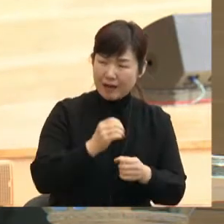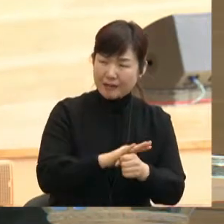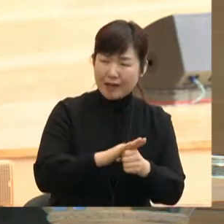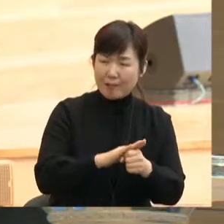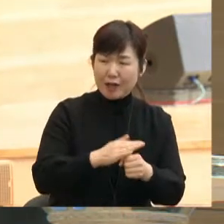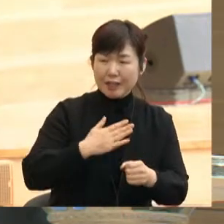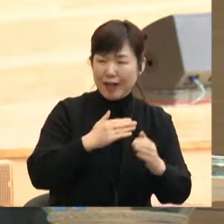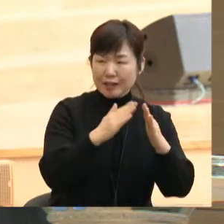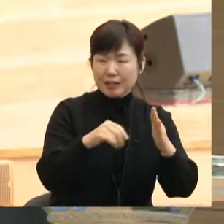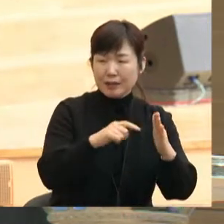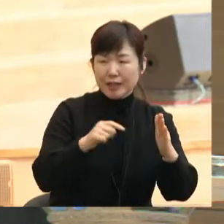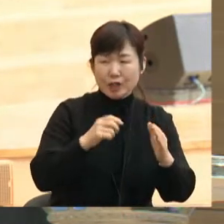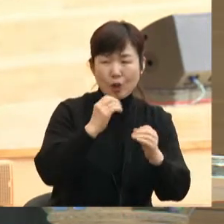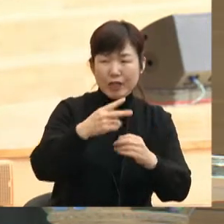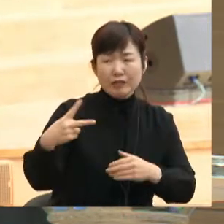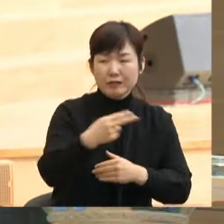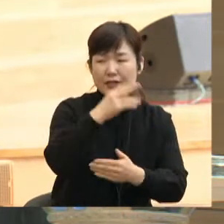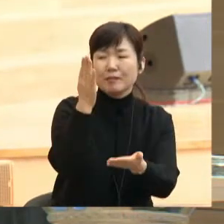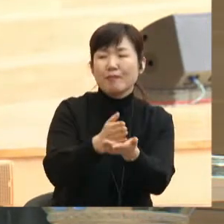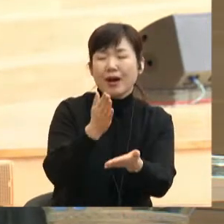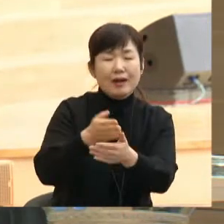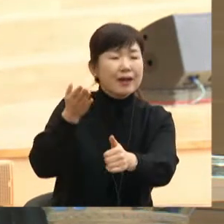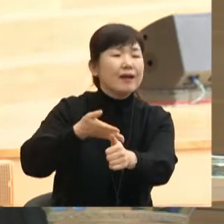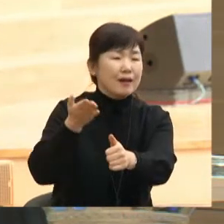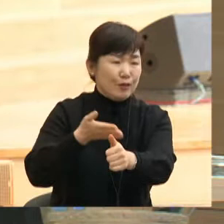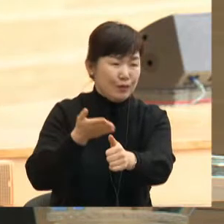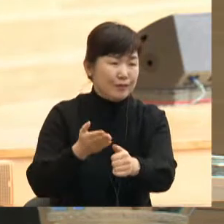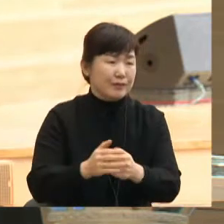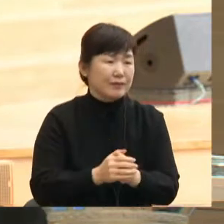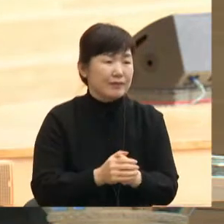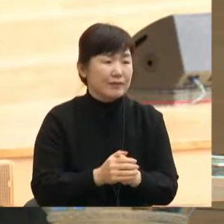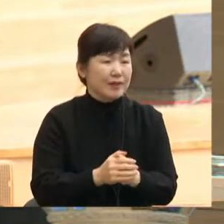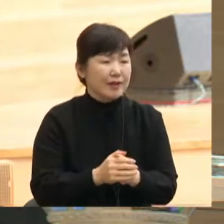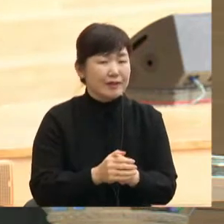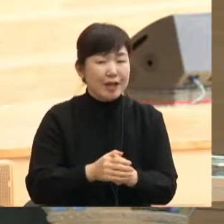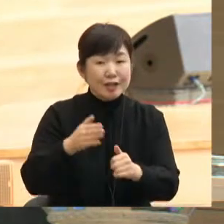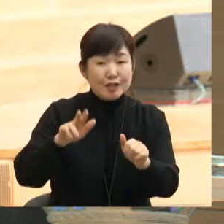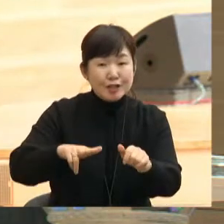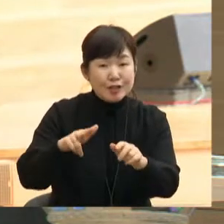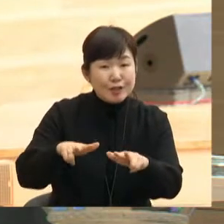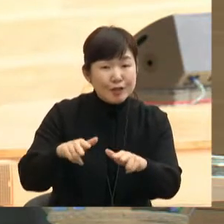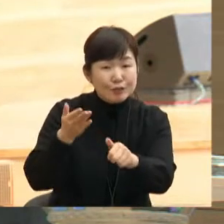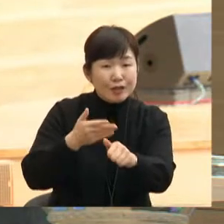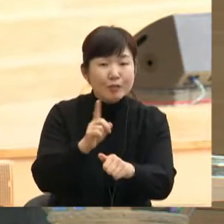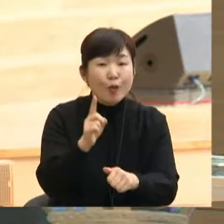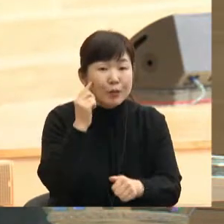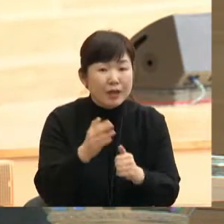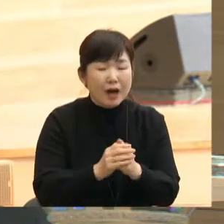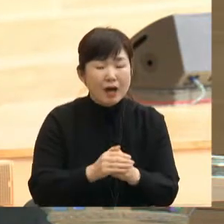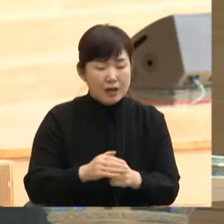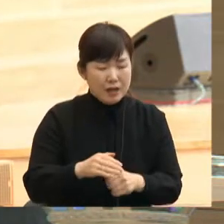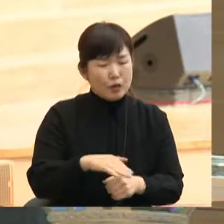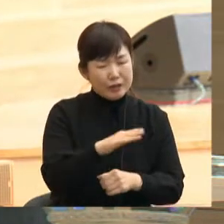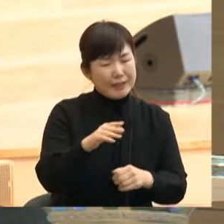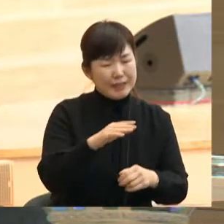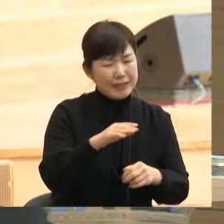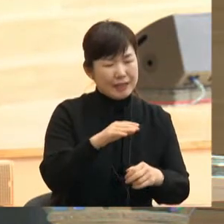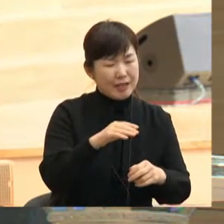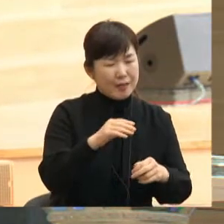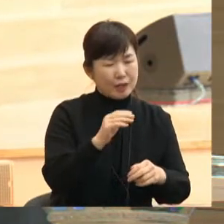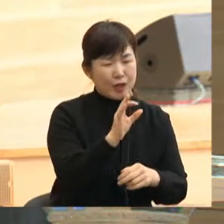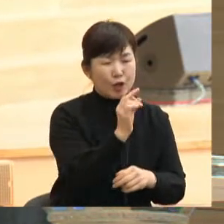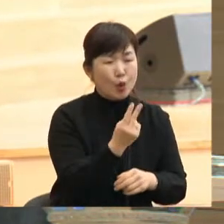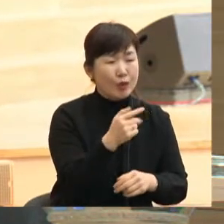내 집에서 영원히 끊어버리지 말라 하고. 여러분, 어떤 부탁을 합니까? 우리가 다 죽을 건데 혹시나 다